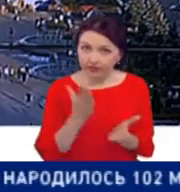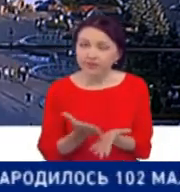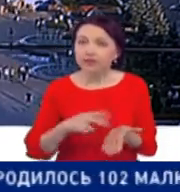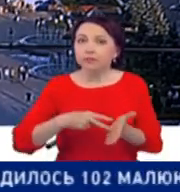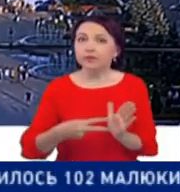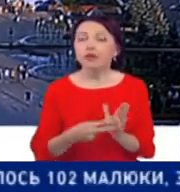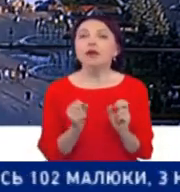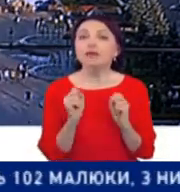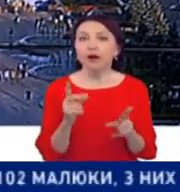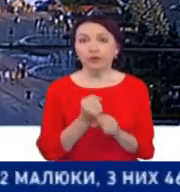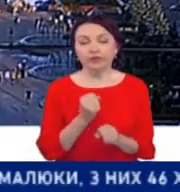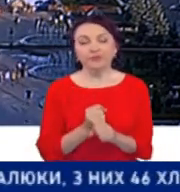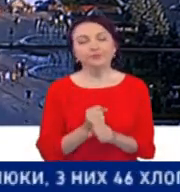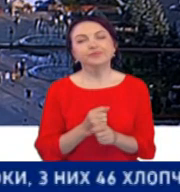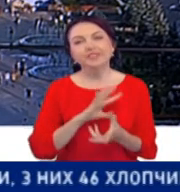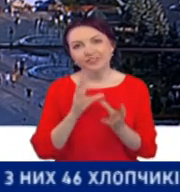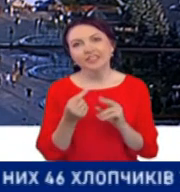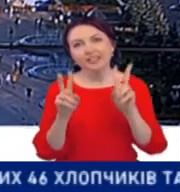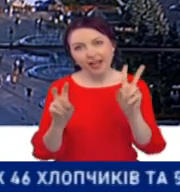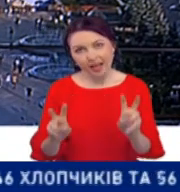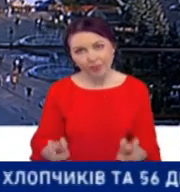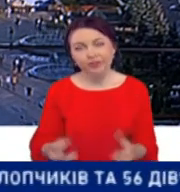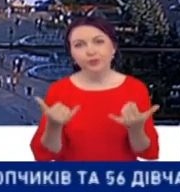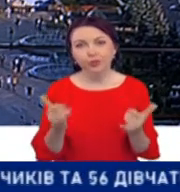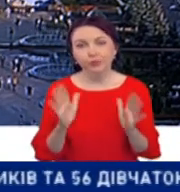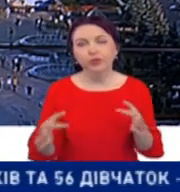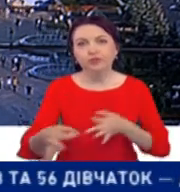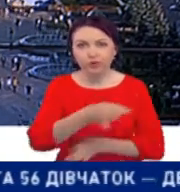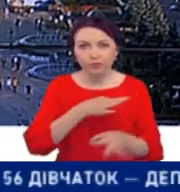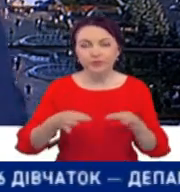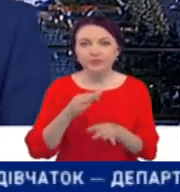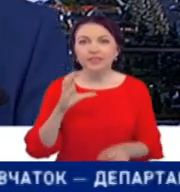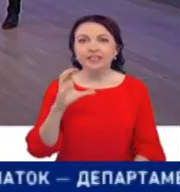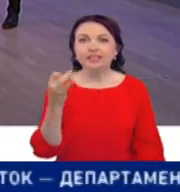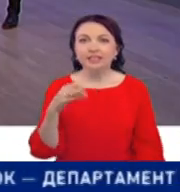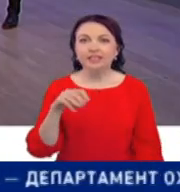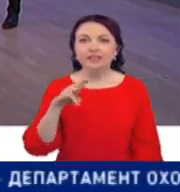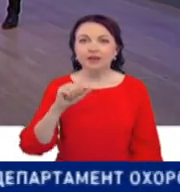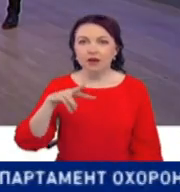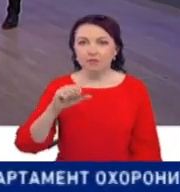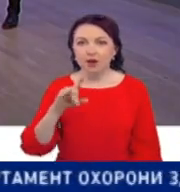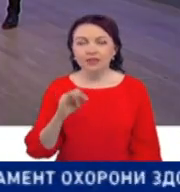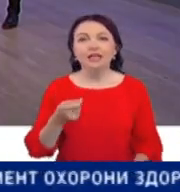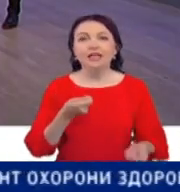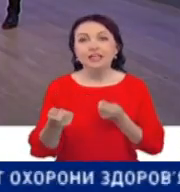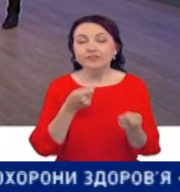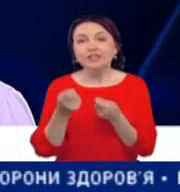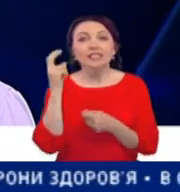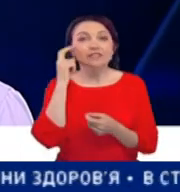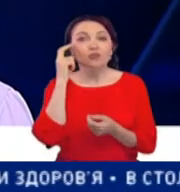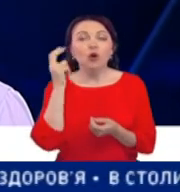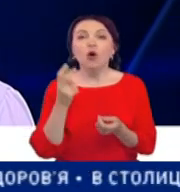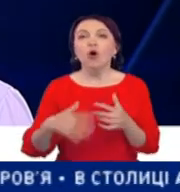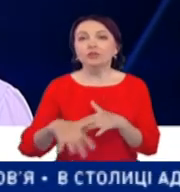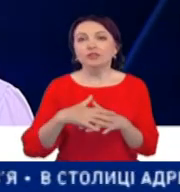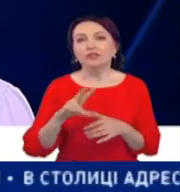реально, як це робити. Отже, всі ці теми ми будемо сьогодні обговорювати. Сергій Тамарін, керівник Київського осередку Національного